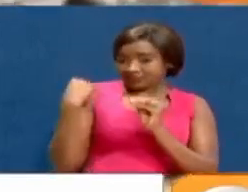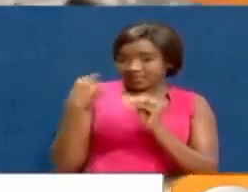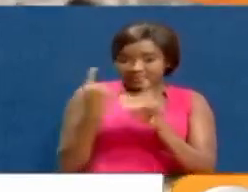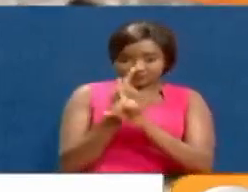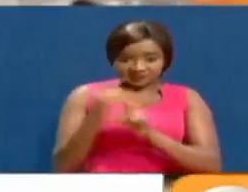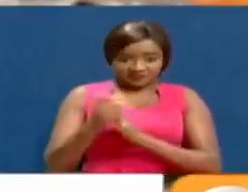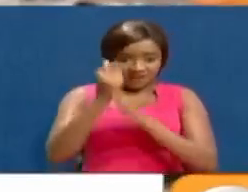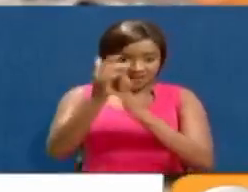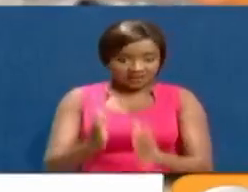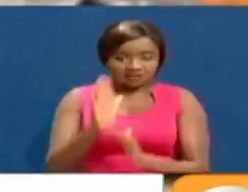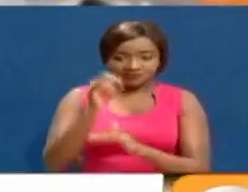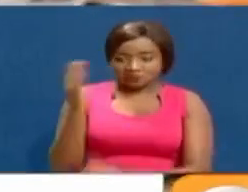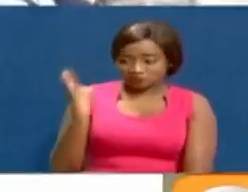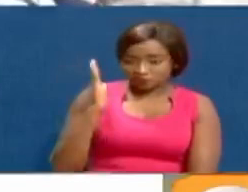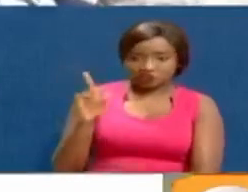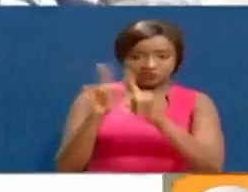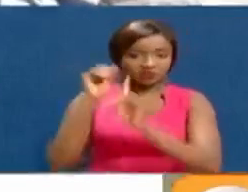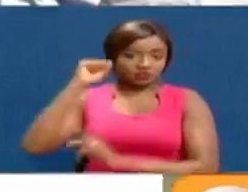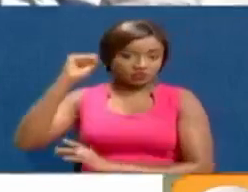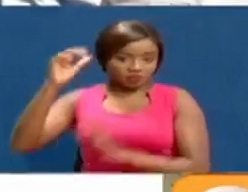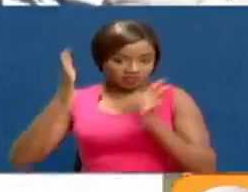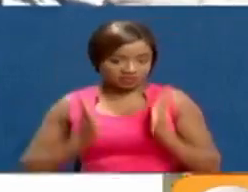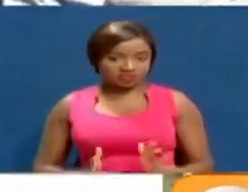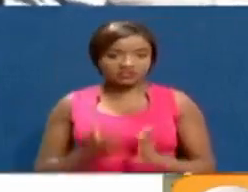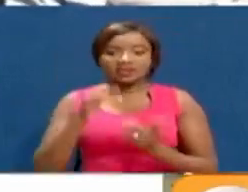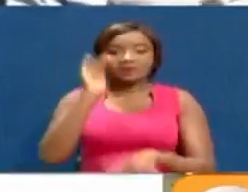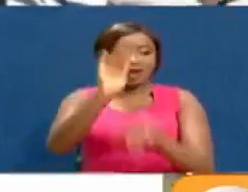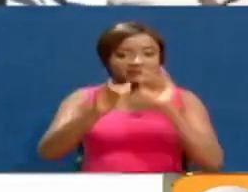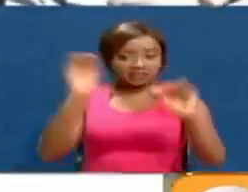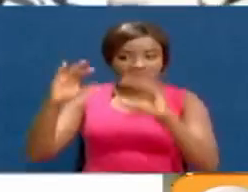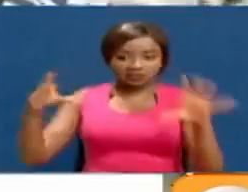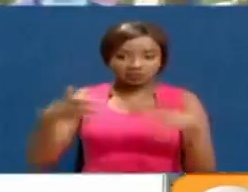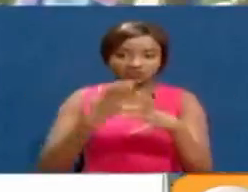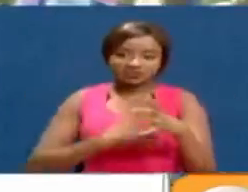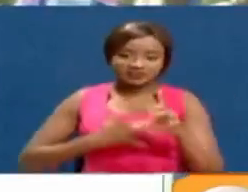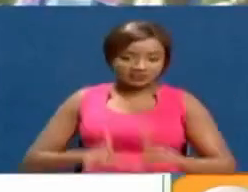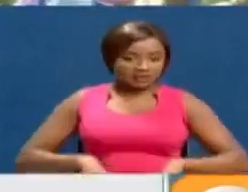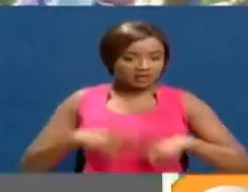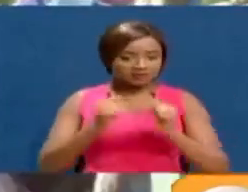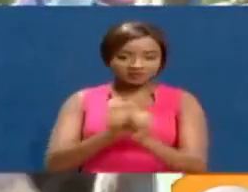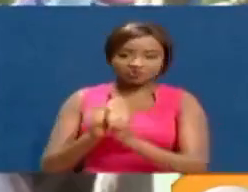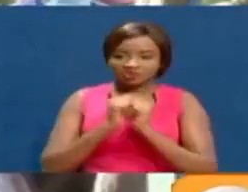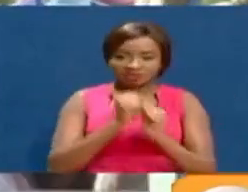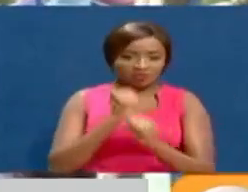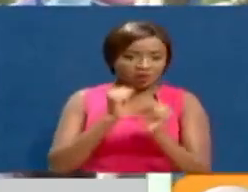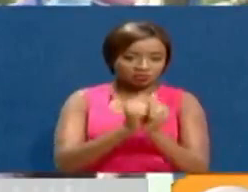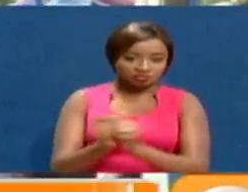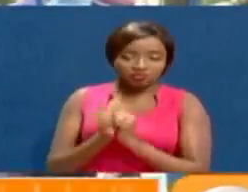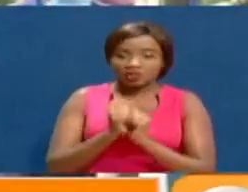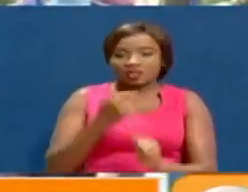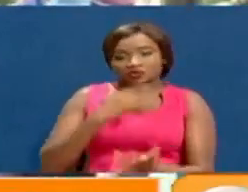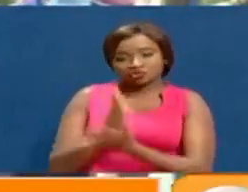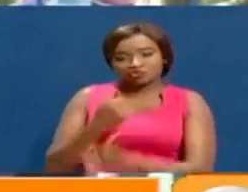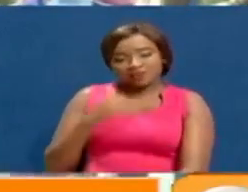viongozi wa idara ya usalama na wale wa kisiasa walitoa wito kwa jamii kuishi kwa amani na utangamano. Ile peke yake nitauliza bwana